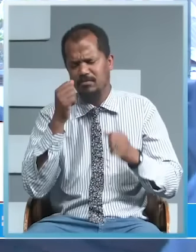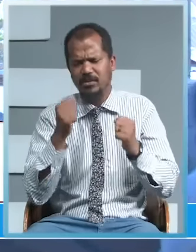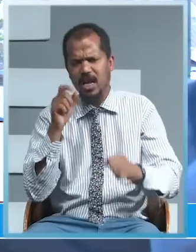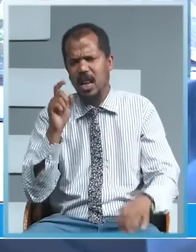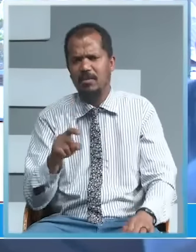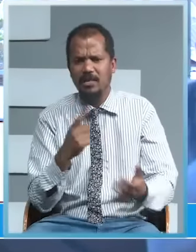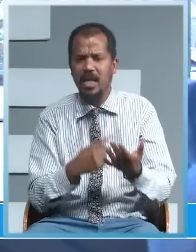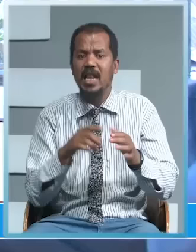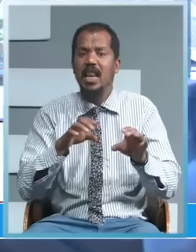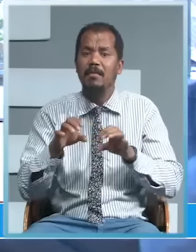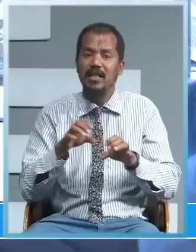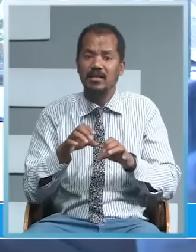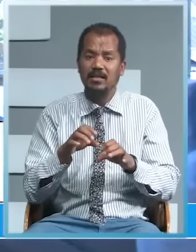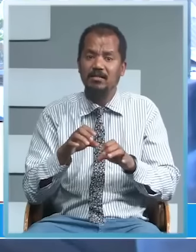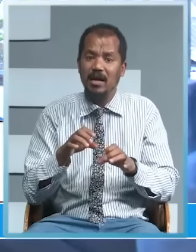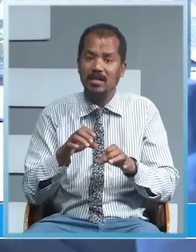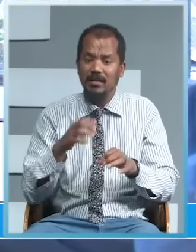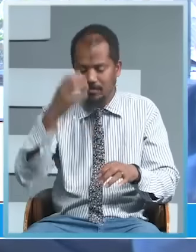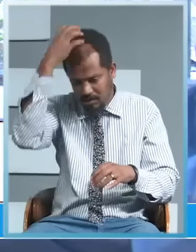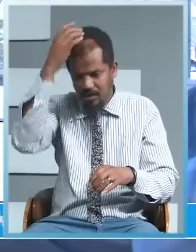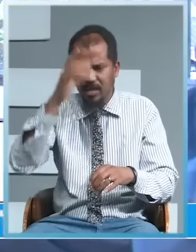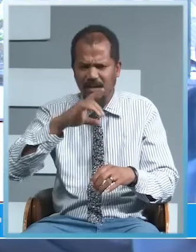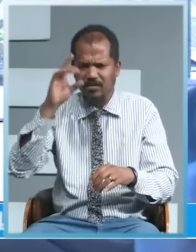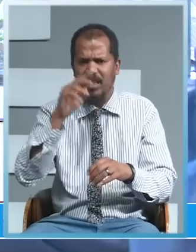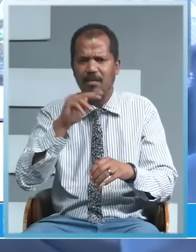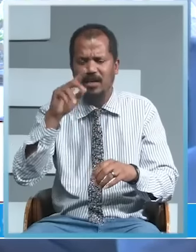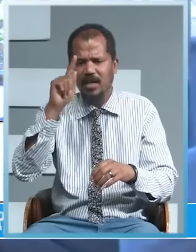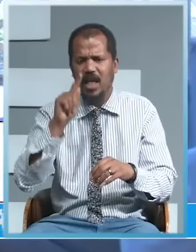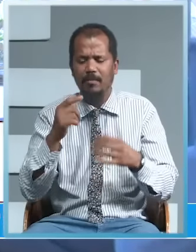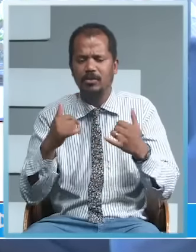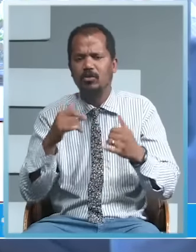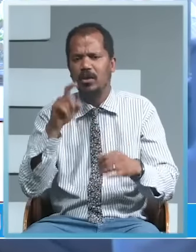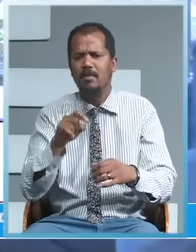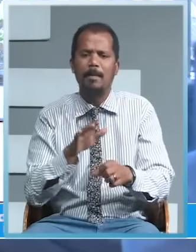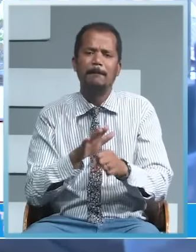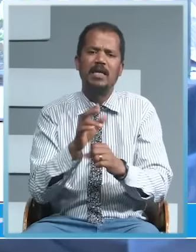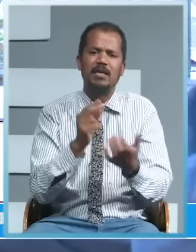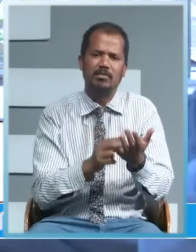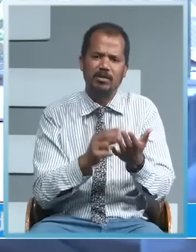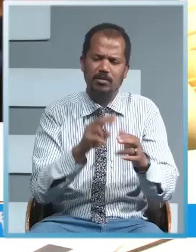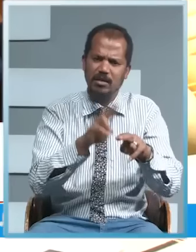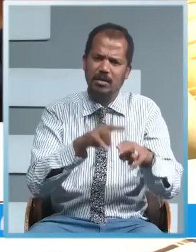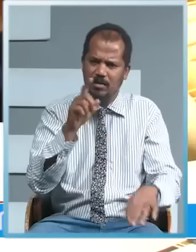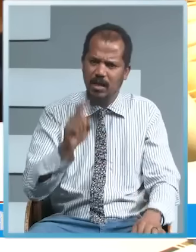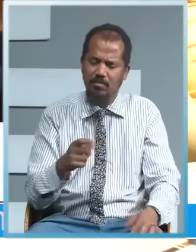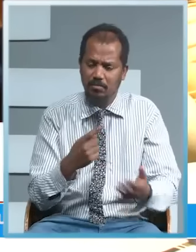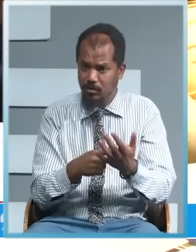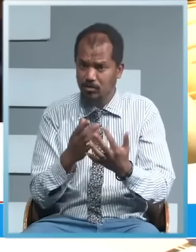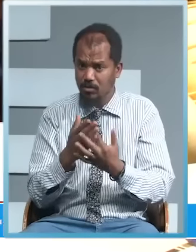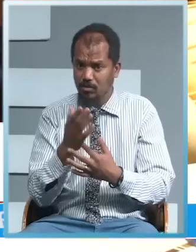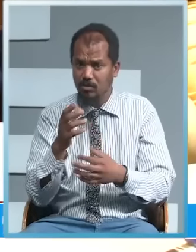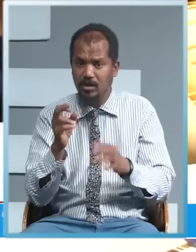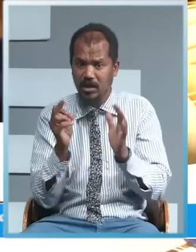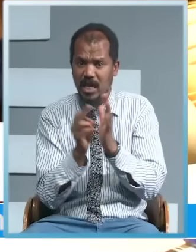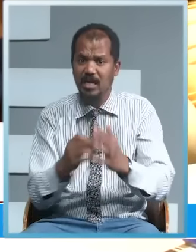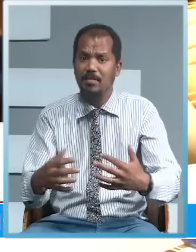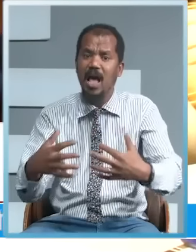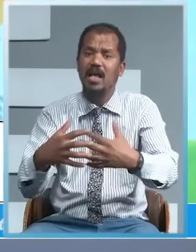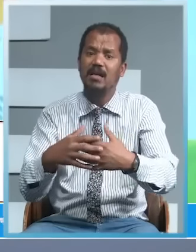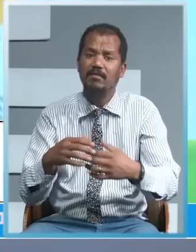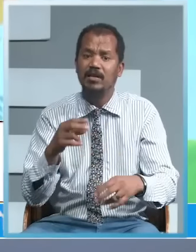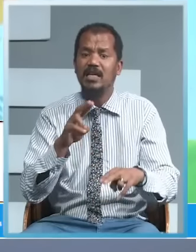አለበትና ይሄን ለማድረግ ደግሞ መንግስት ከፍተኛ ሚና መጫወት አለበት በቂ የሆነ በጀት መመደብ አለበት በዚህ ረገድ የህግ